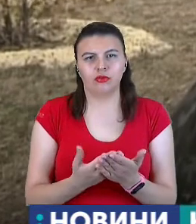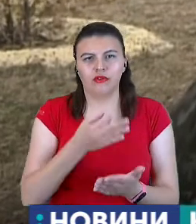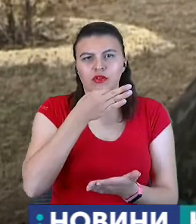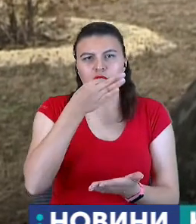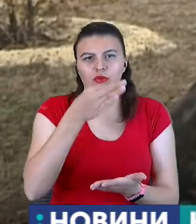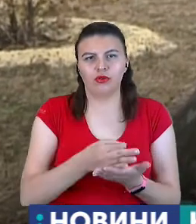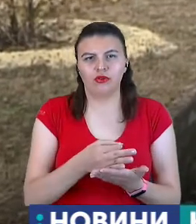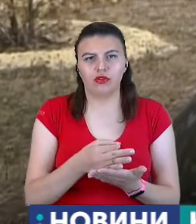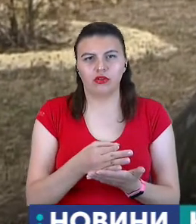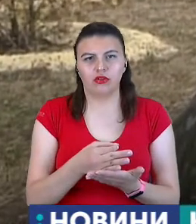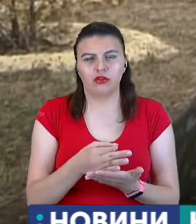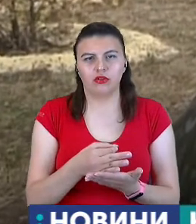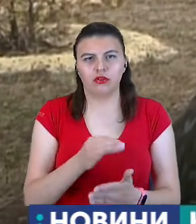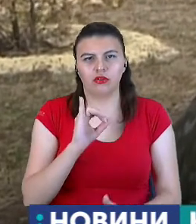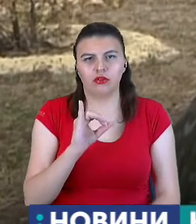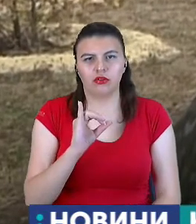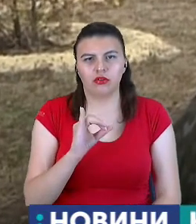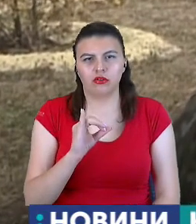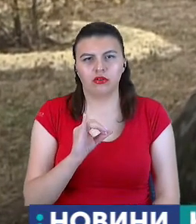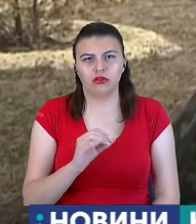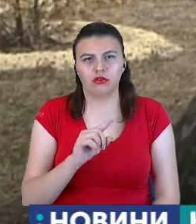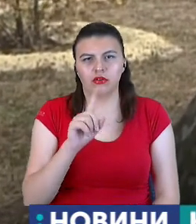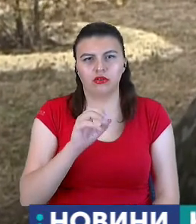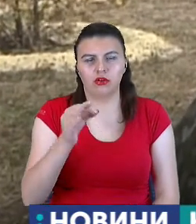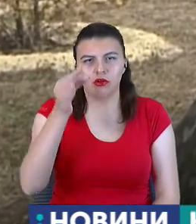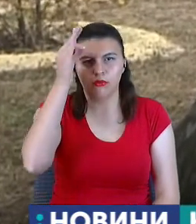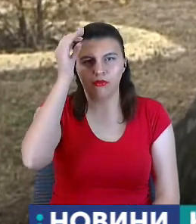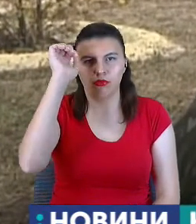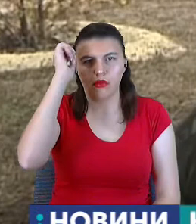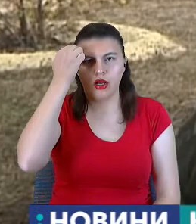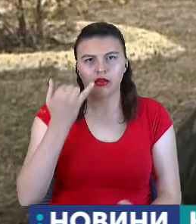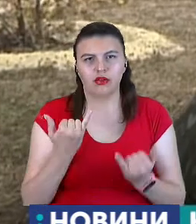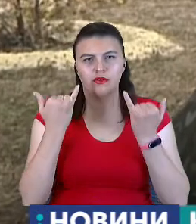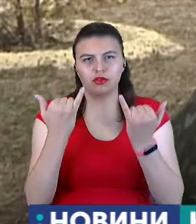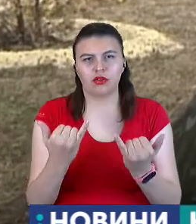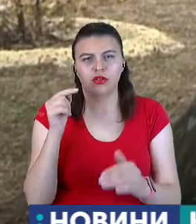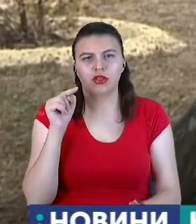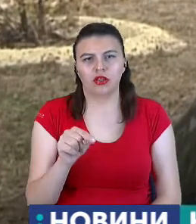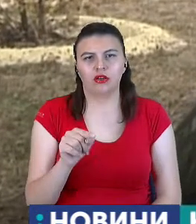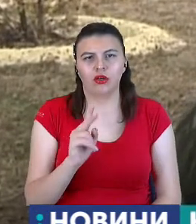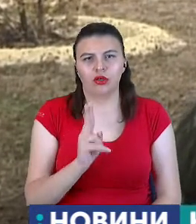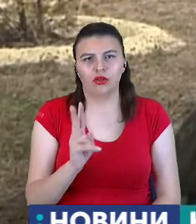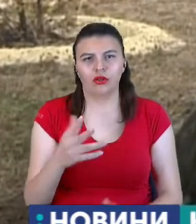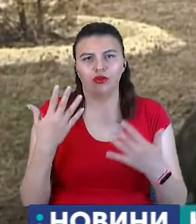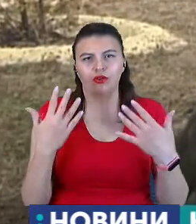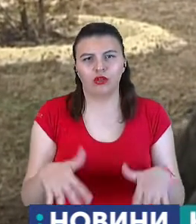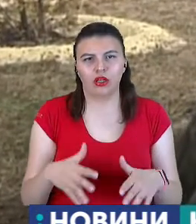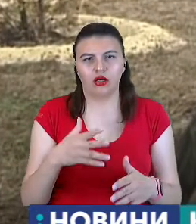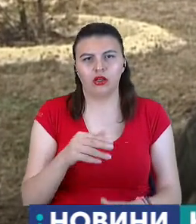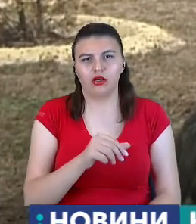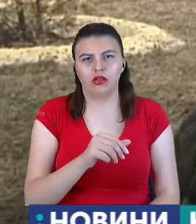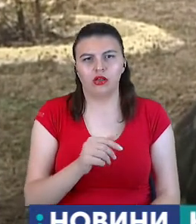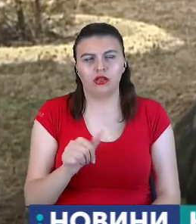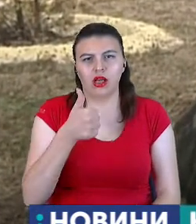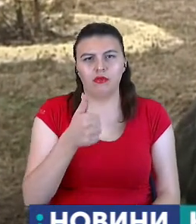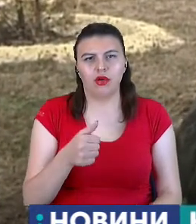відповідальності і за пам'ять та вшанування тих, хто втратив саме